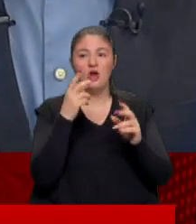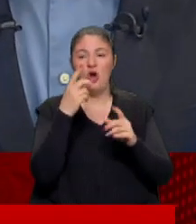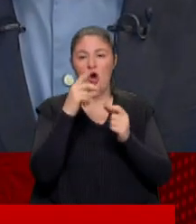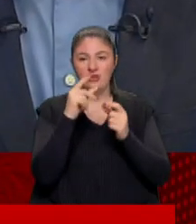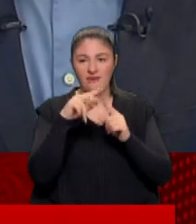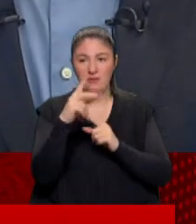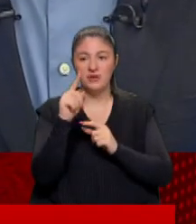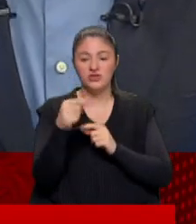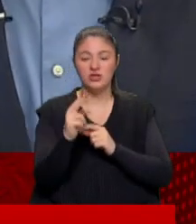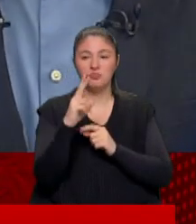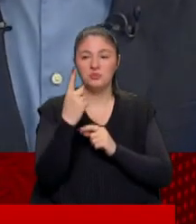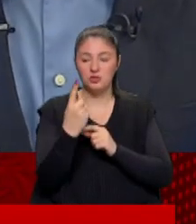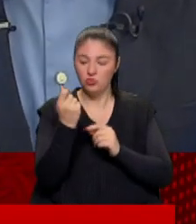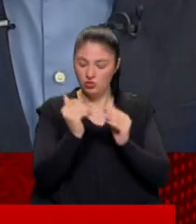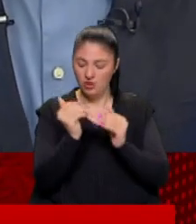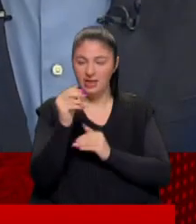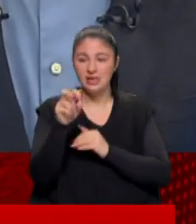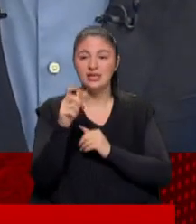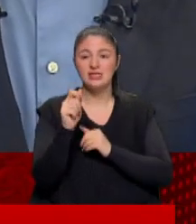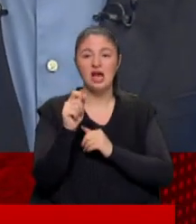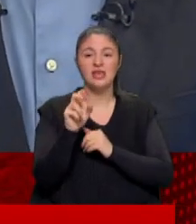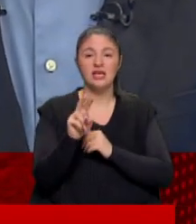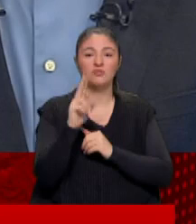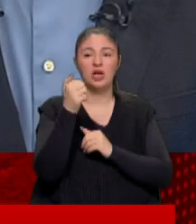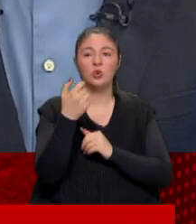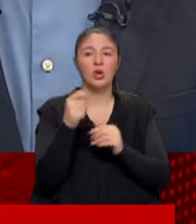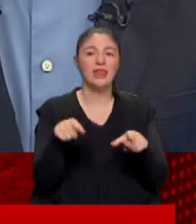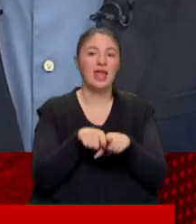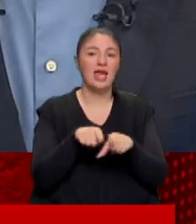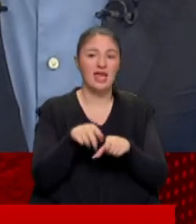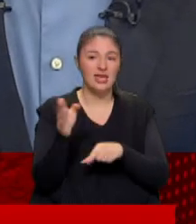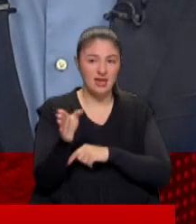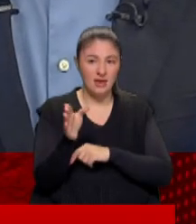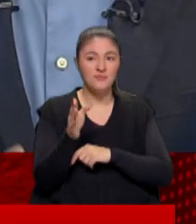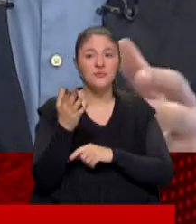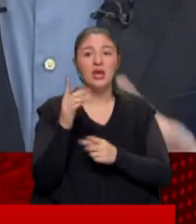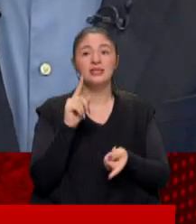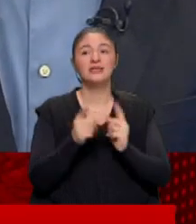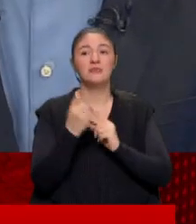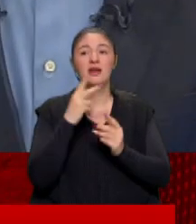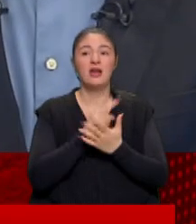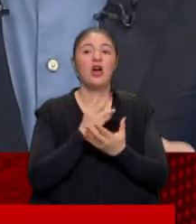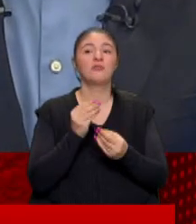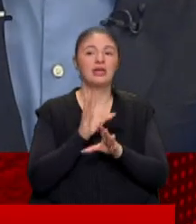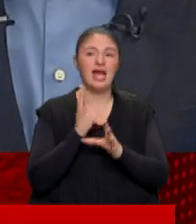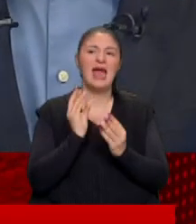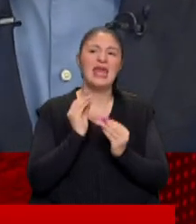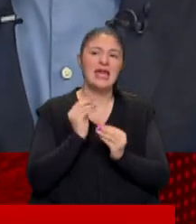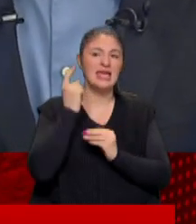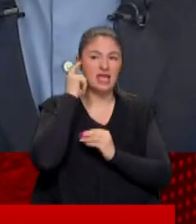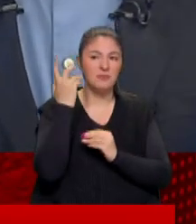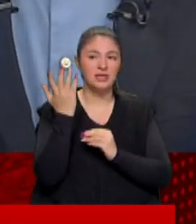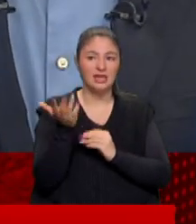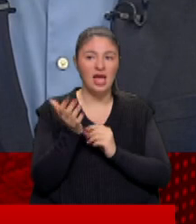ÖTV 1,71 kuruş artarak 8 lira 76 kuruşa denk gelecek. Aksi bir karar olmazsa en iyimser